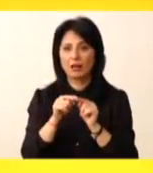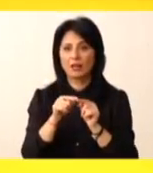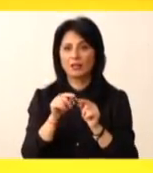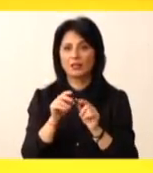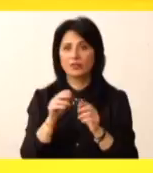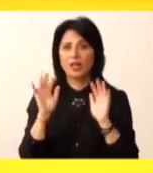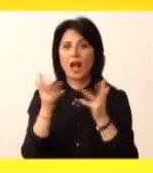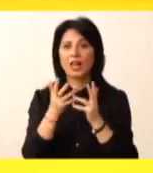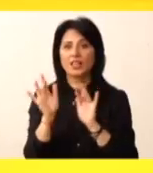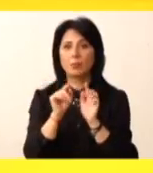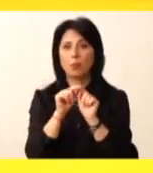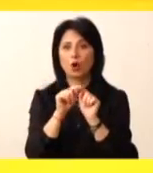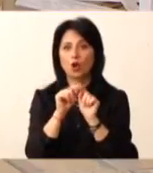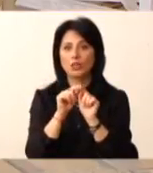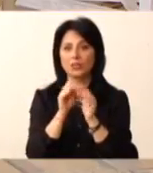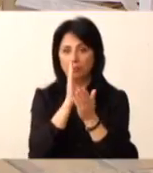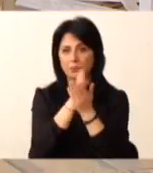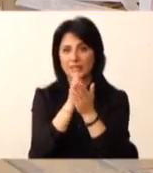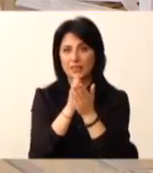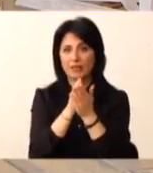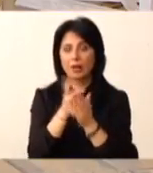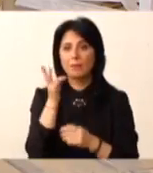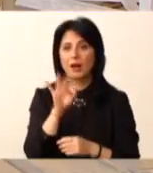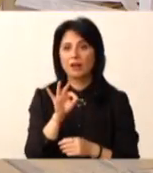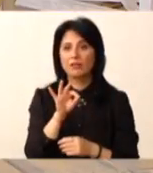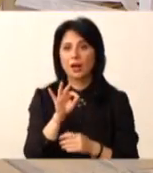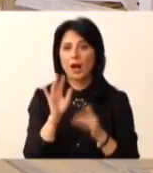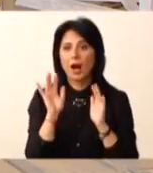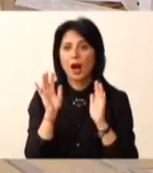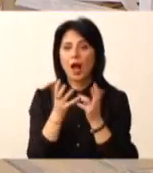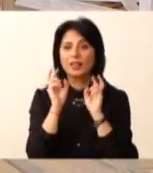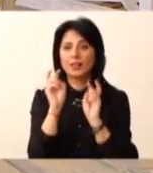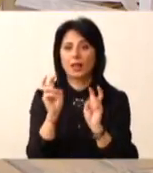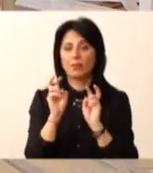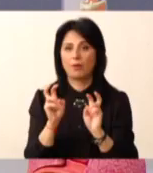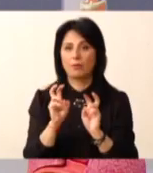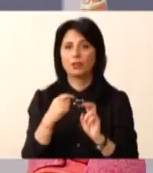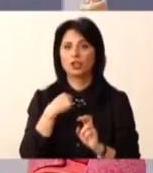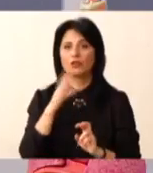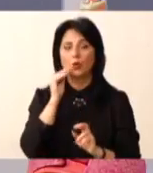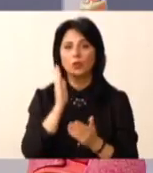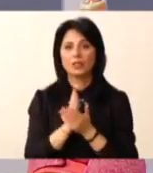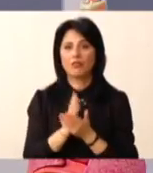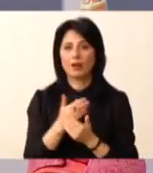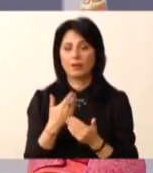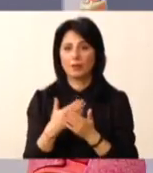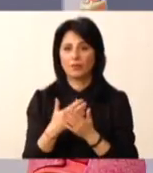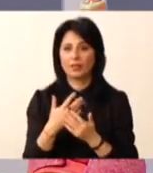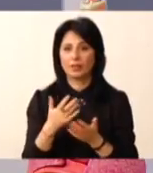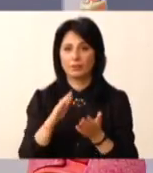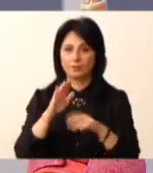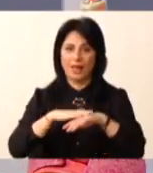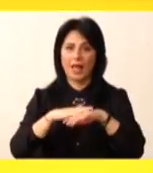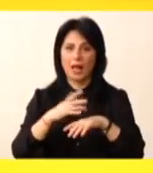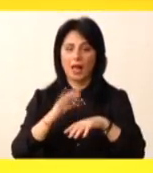არის ანთებითი პროცესის სამიზნე. მაგრამ ანთება, ჩვენ როდესაც გვაქვს მაგალითად ხელზე